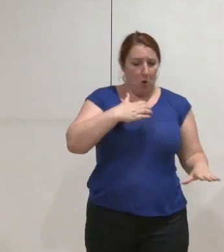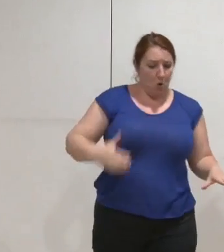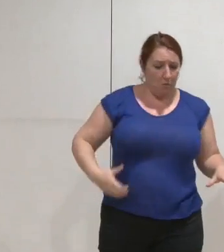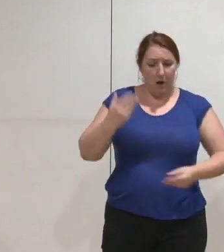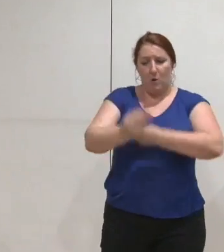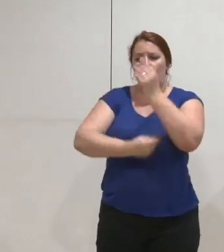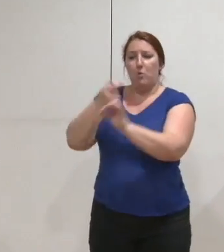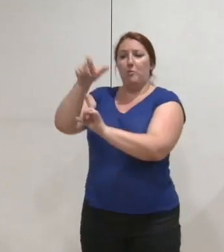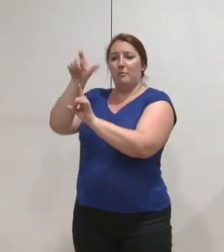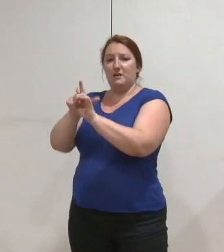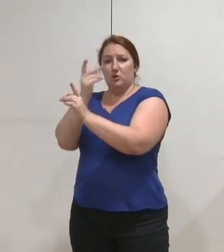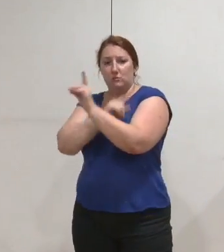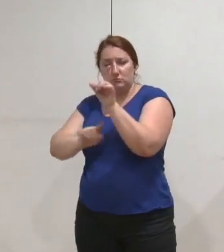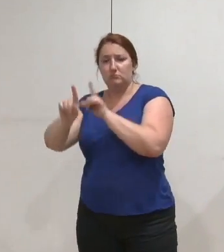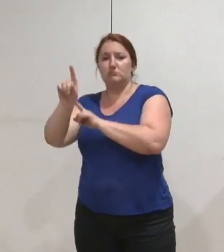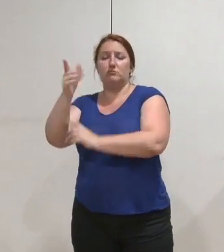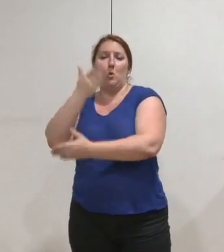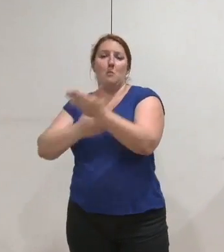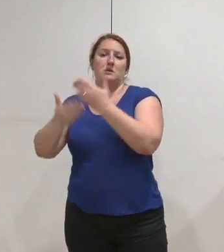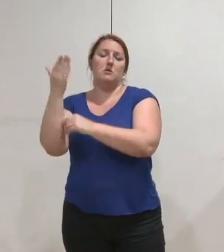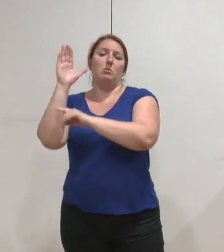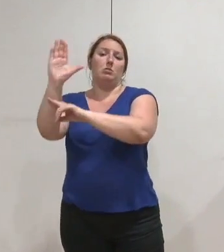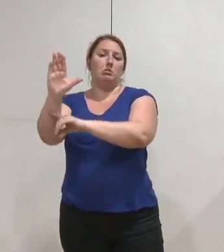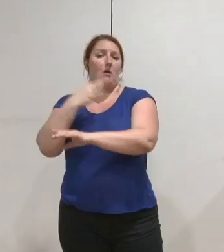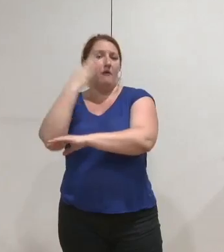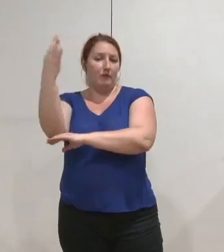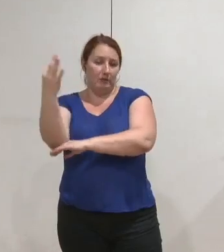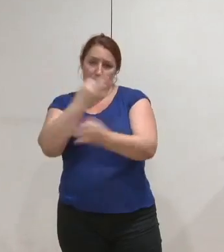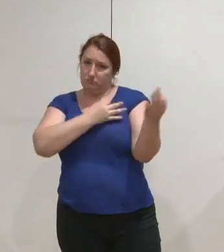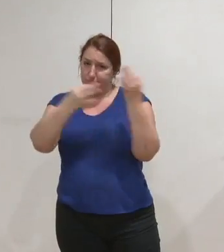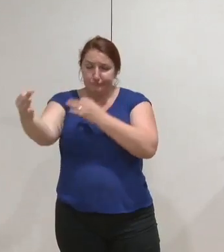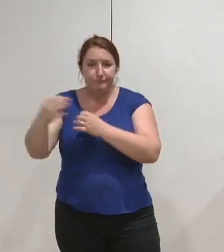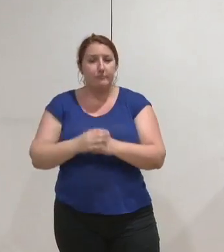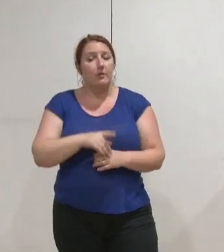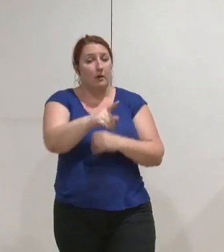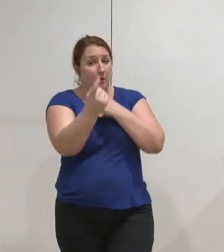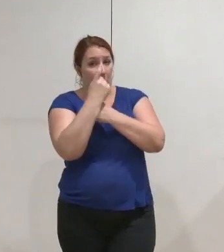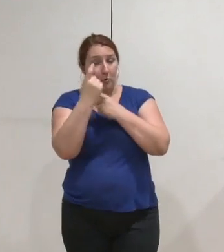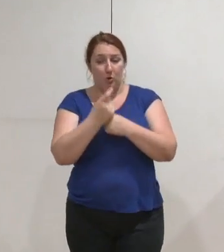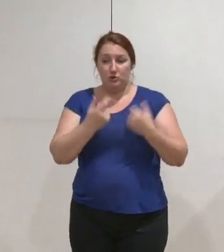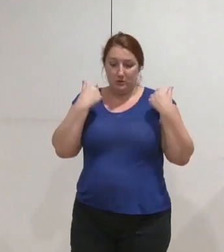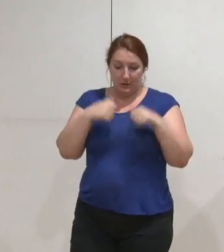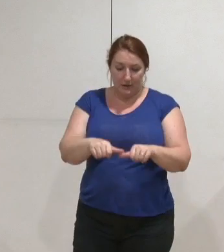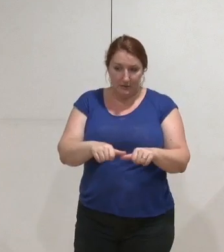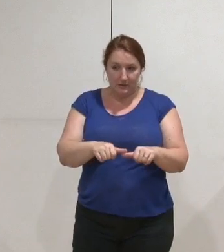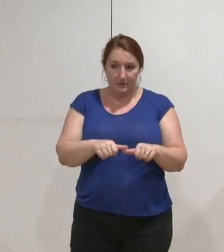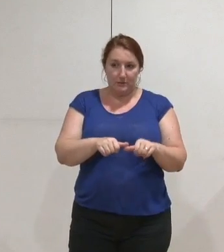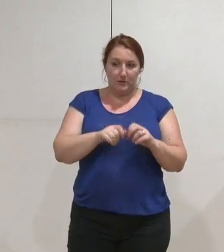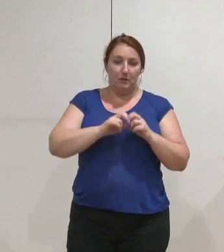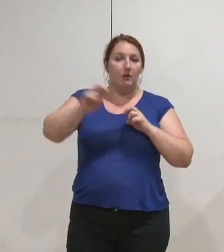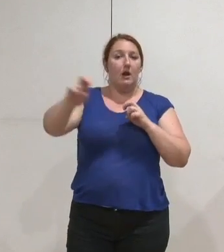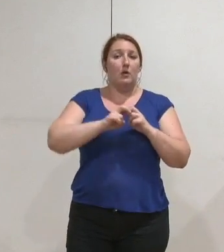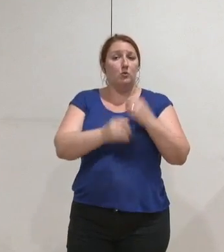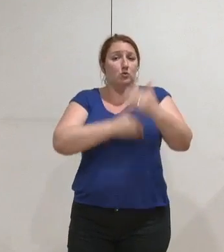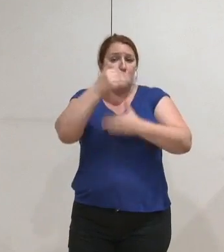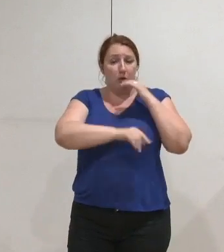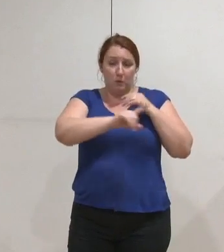la personne qui le représente il est invité je alors vous me reprochez d'y être resté effectivement de ne pas avoir fait l'aller-retour dans